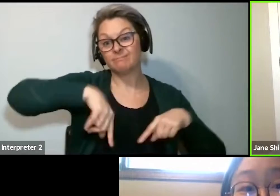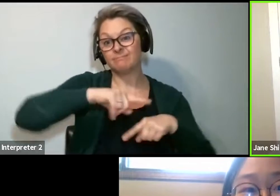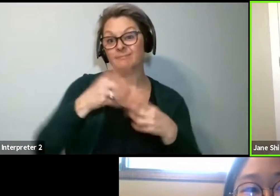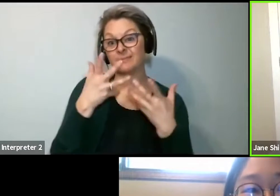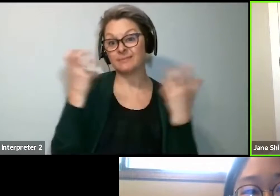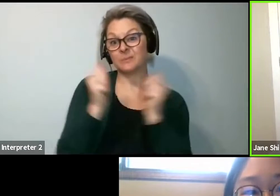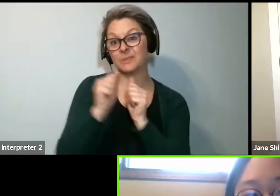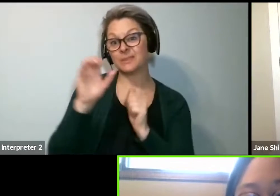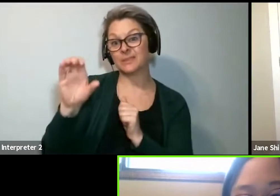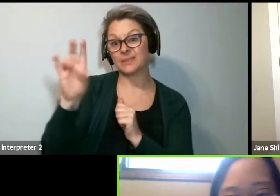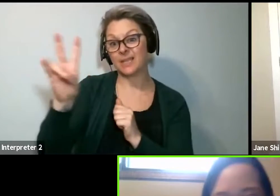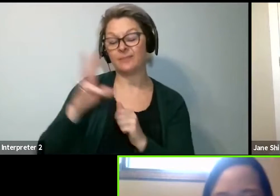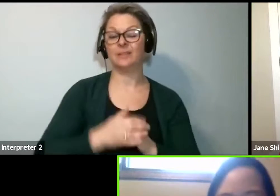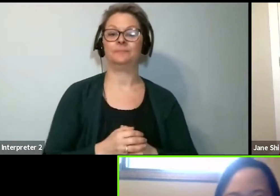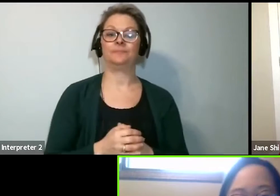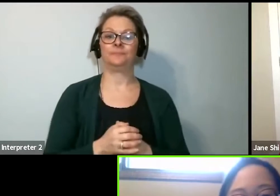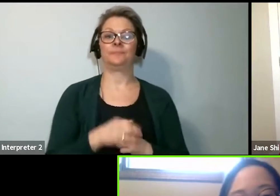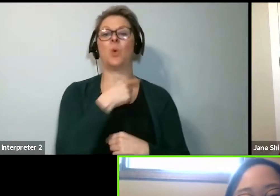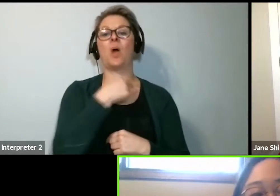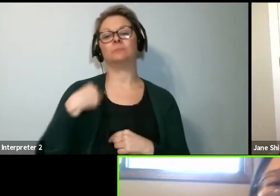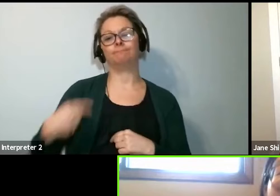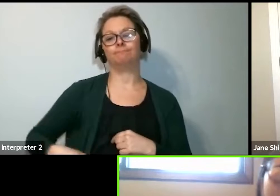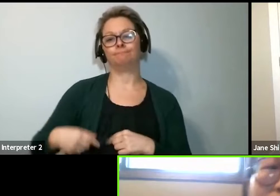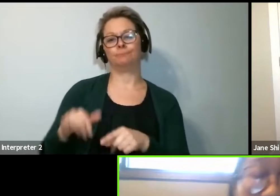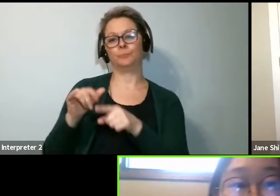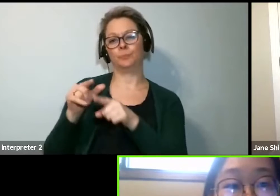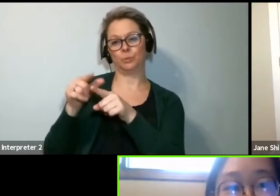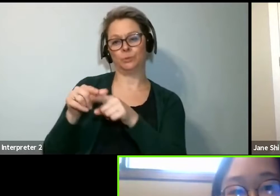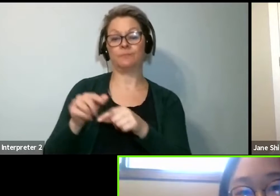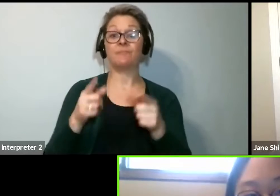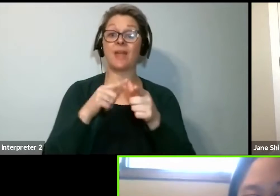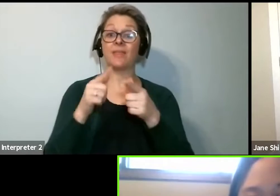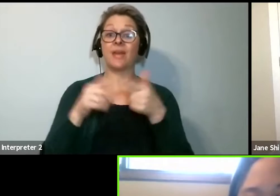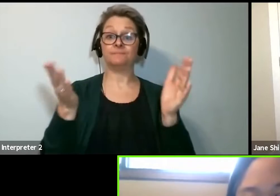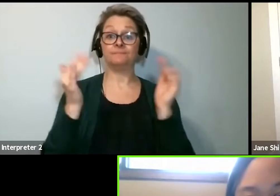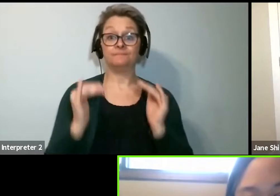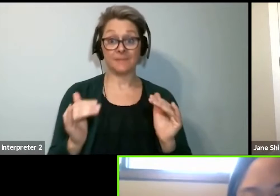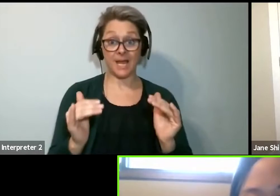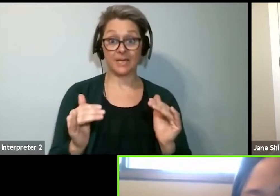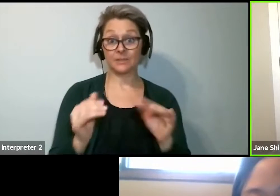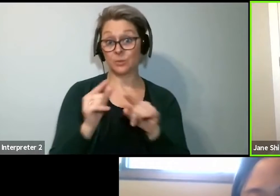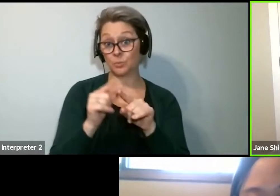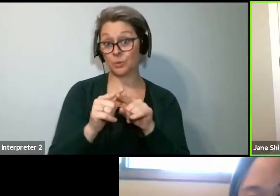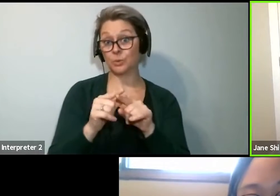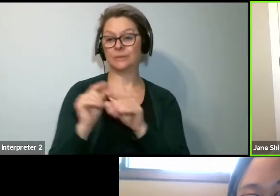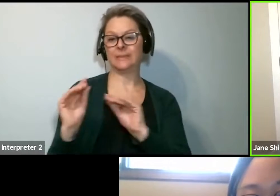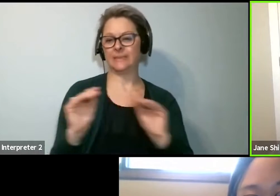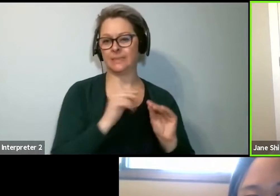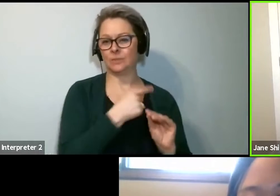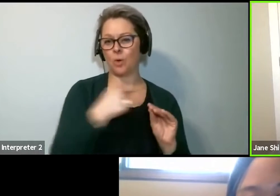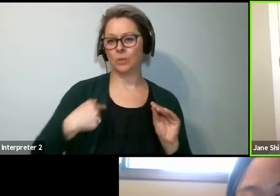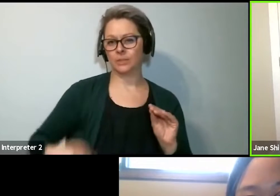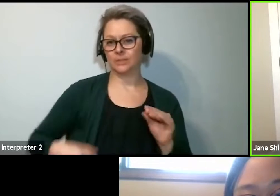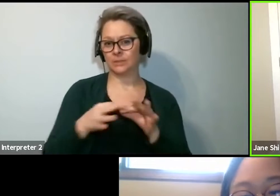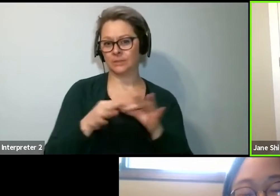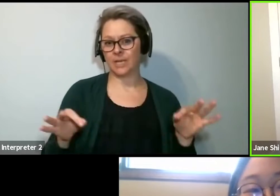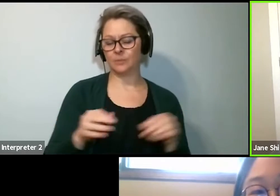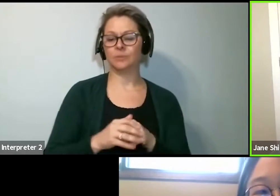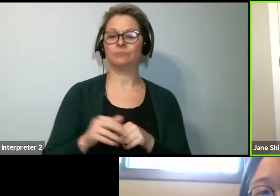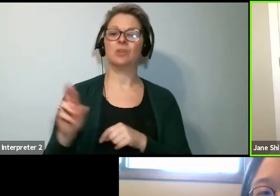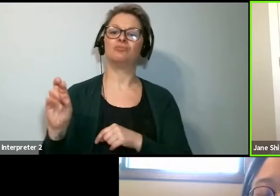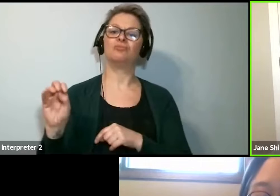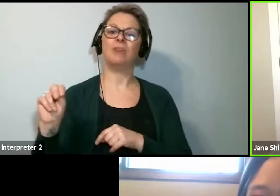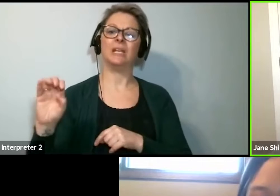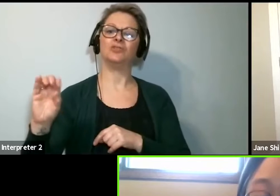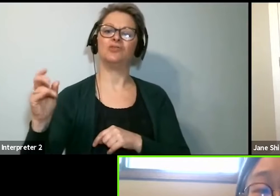So that's 障碍者. And then we have 人权. 人权.